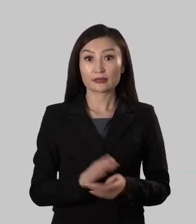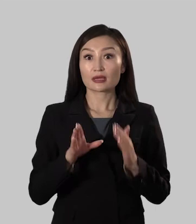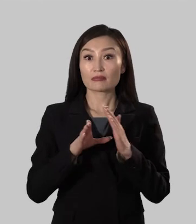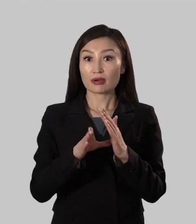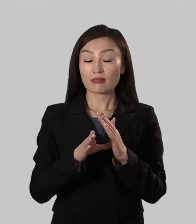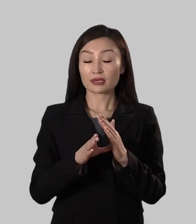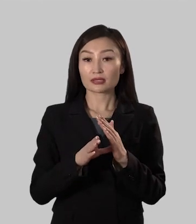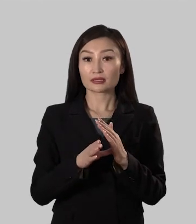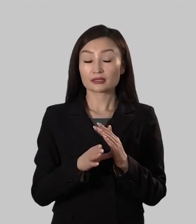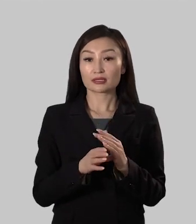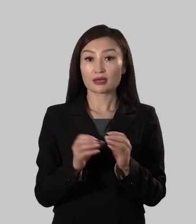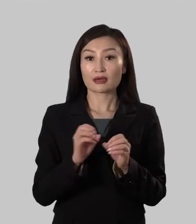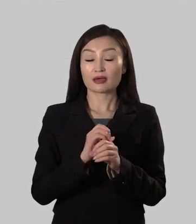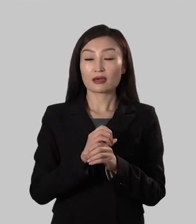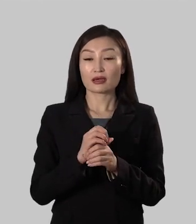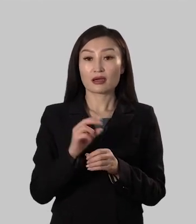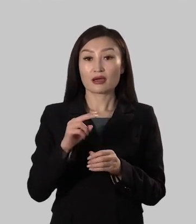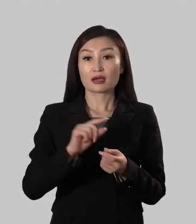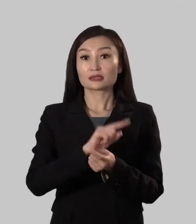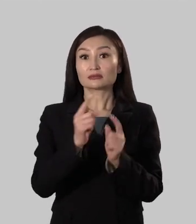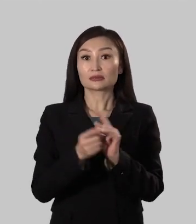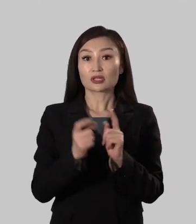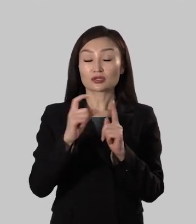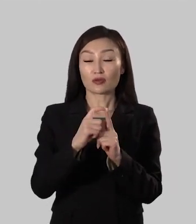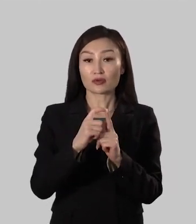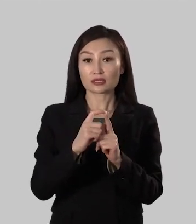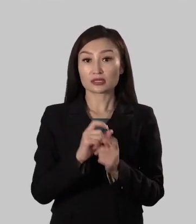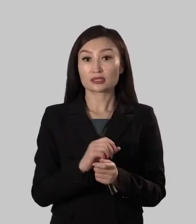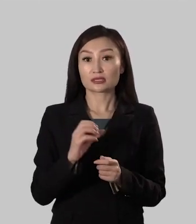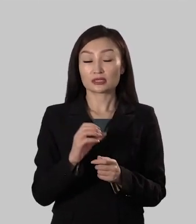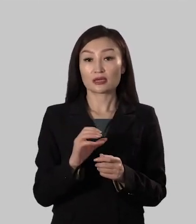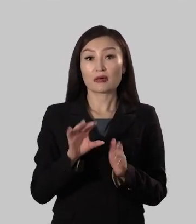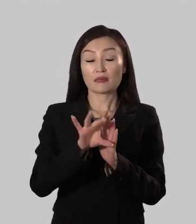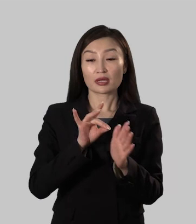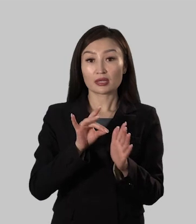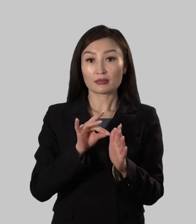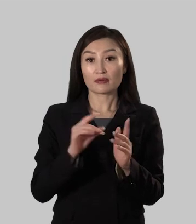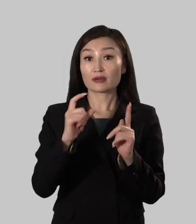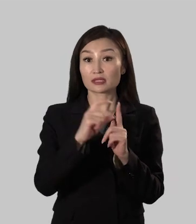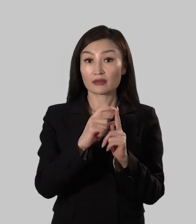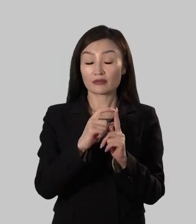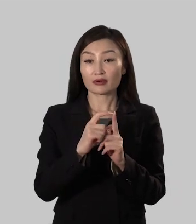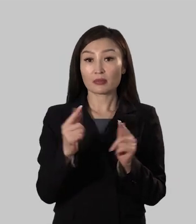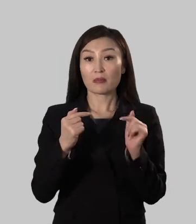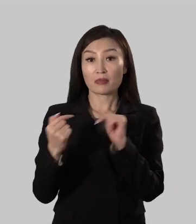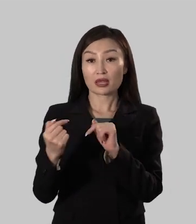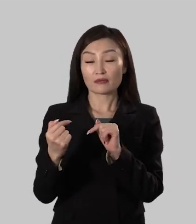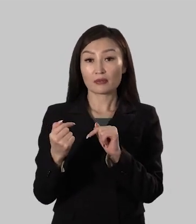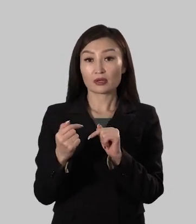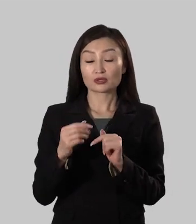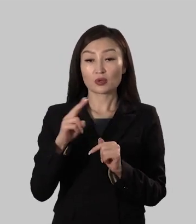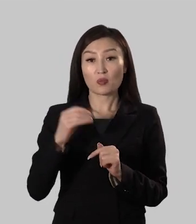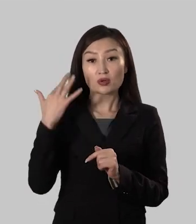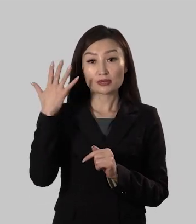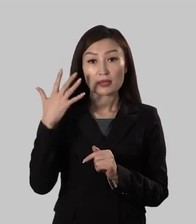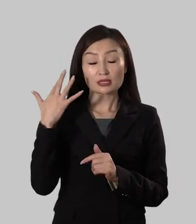Помогите расколдовать принца. Измените словосочетание, подобрав к выделенным словам противоположные по